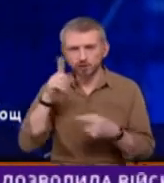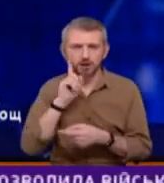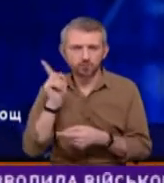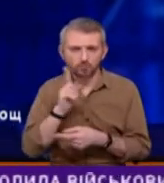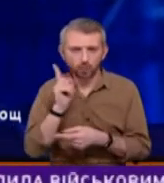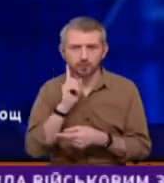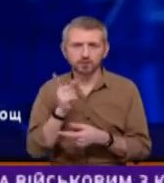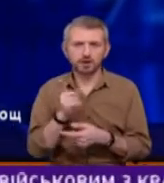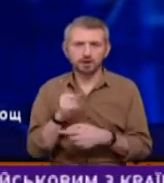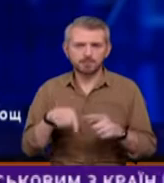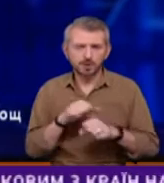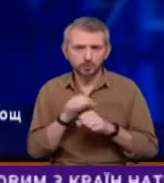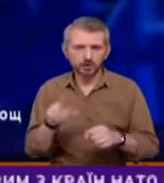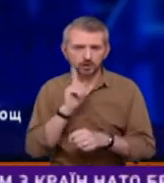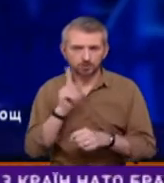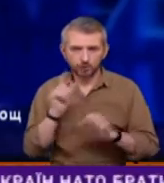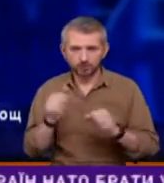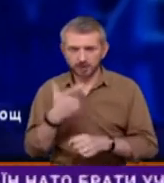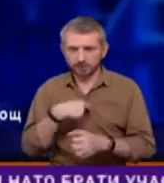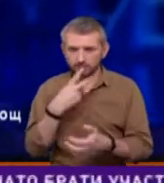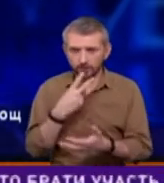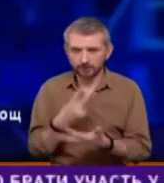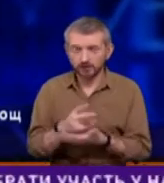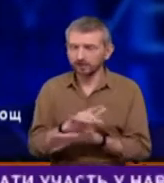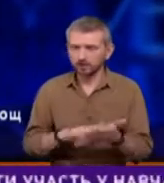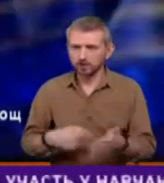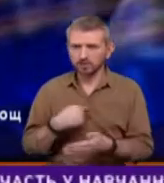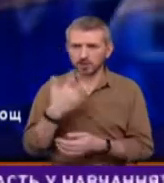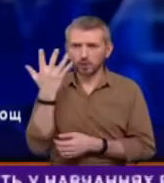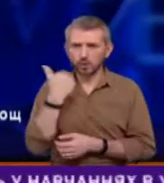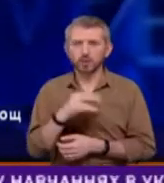молодь, патріотична молодь, щоб вона могла себе проявити. Тому що, вибачте мене, коли на